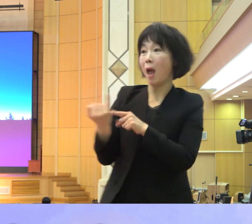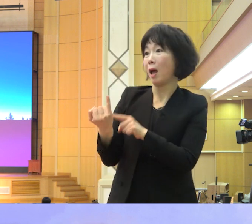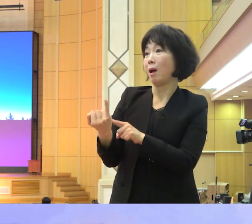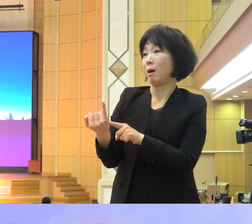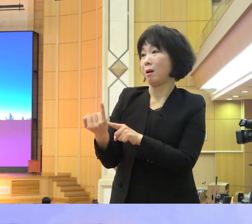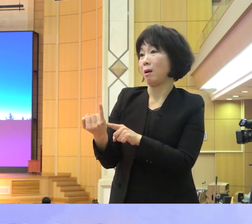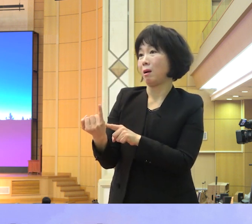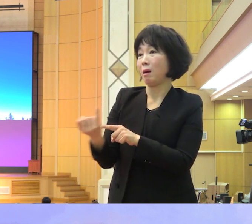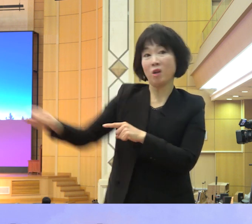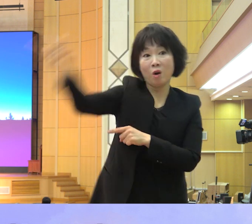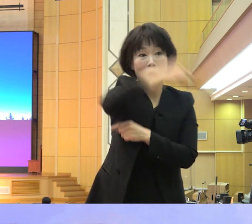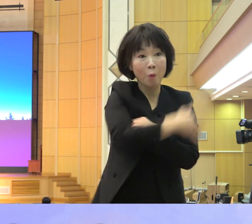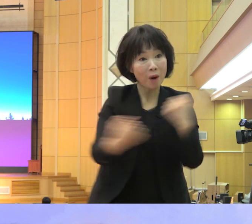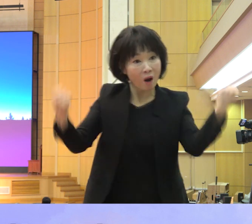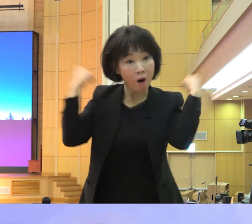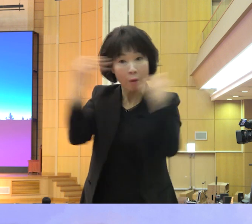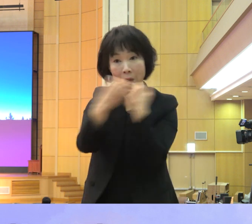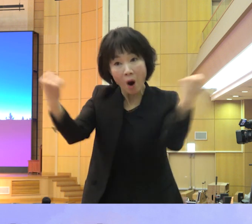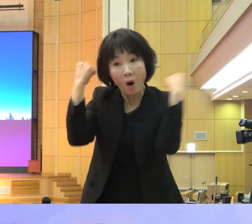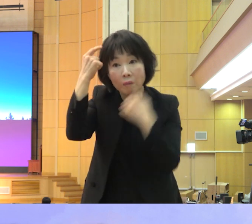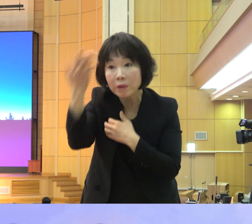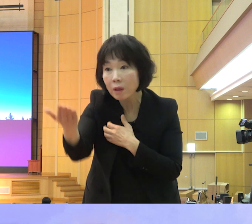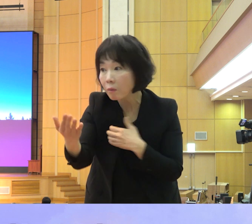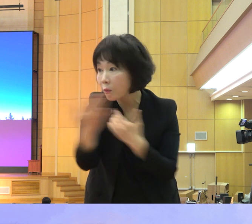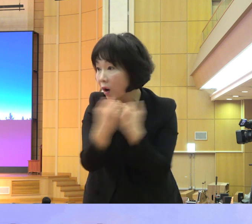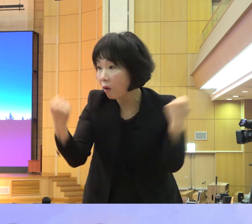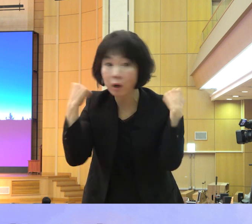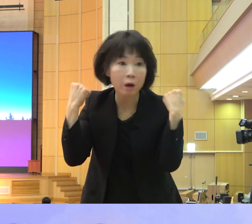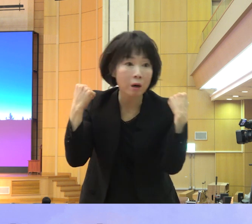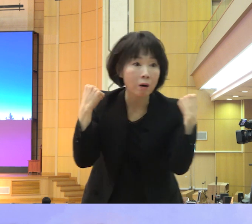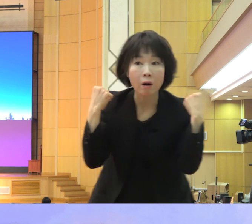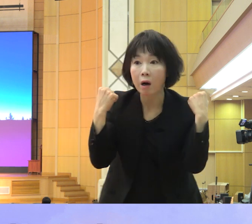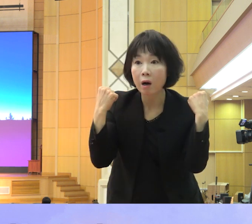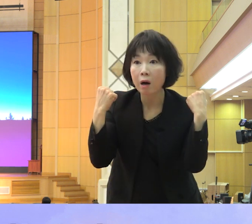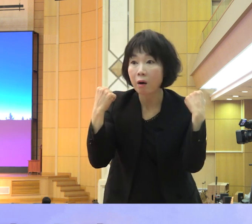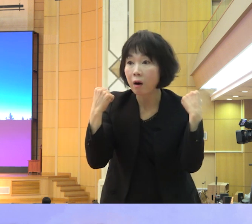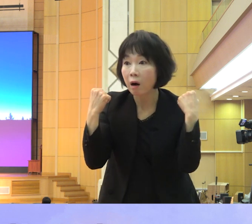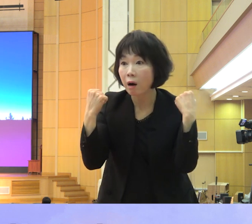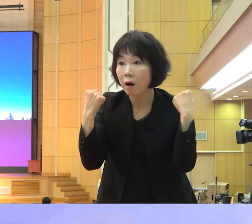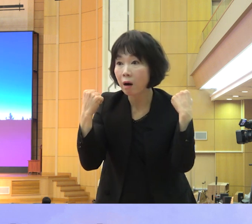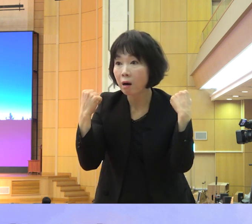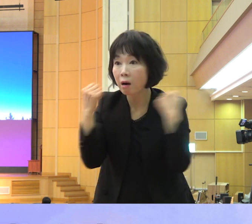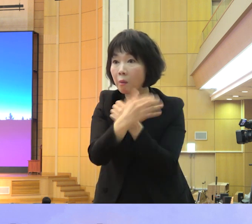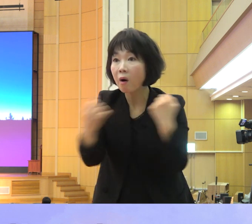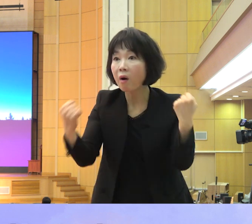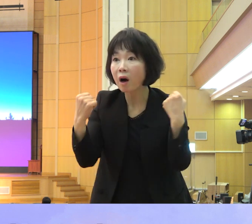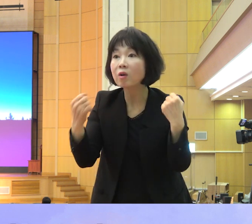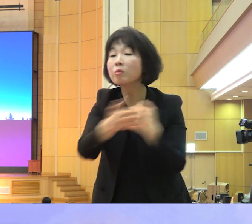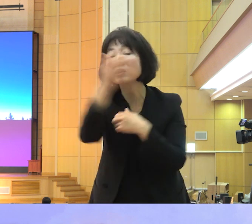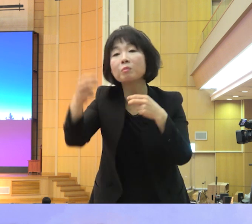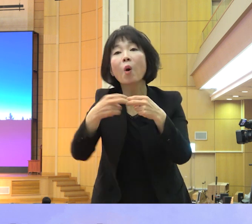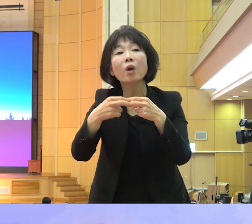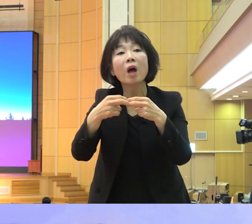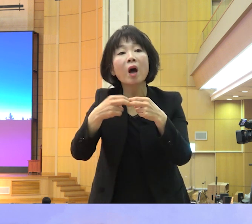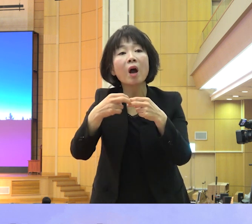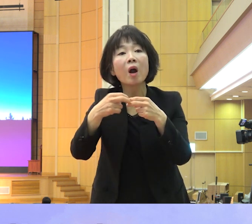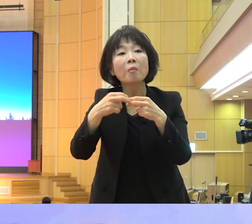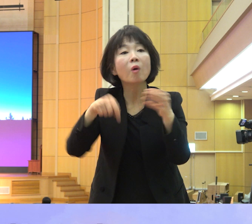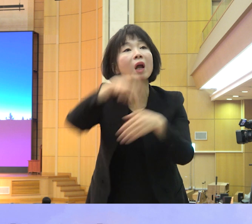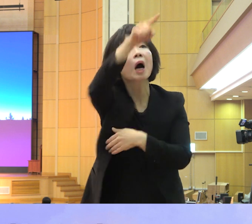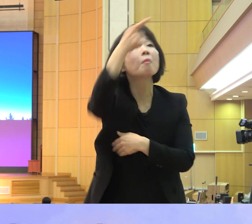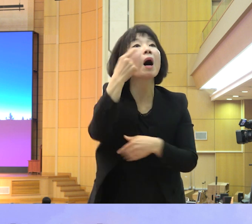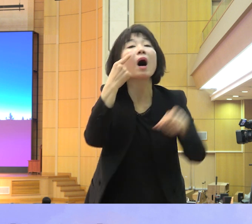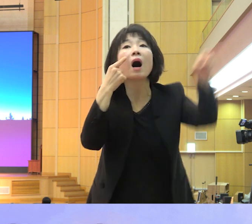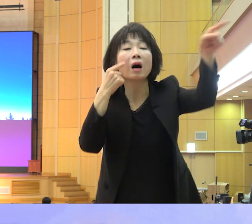이렇게 사니까 잘 몰라 그렇지 한번 병원 가보십시오. 병원에 내 검사를 받기 위해서